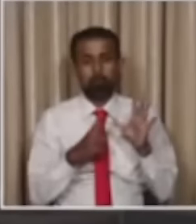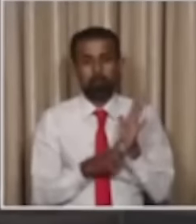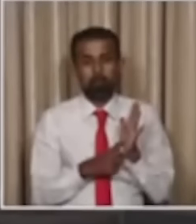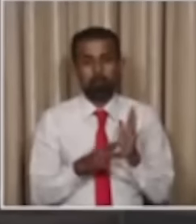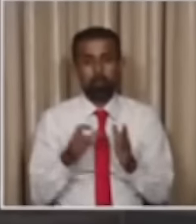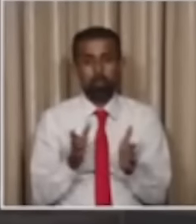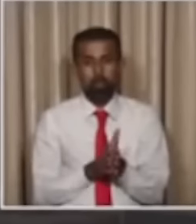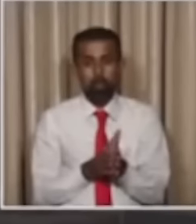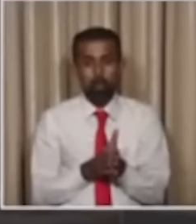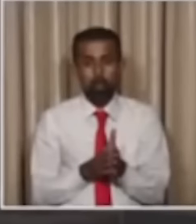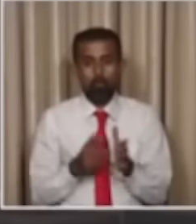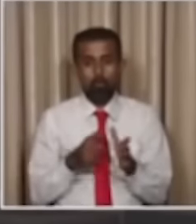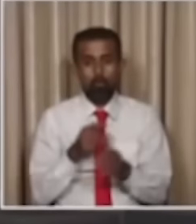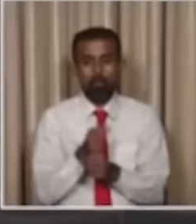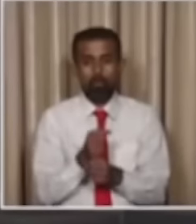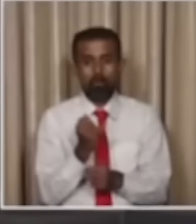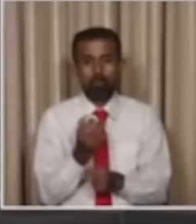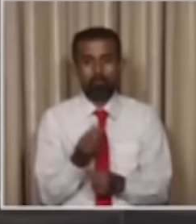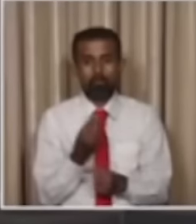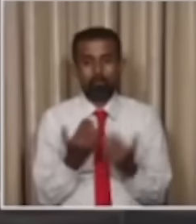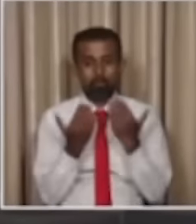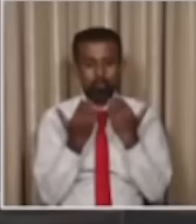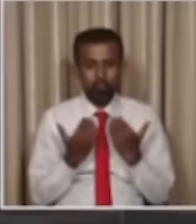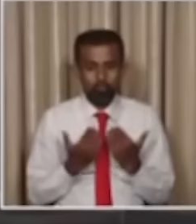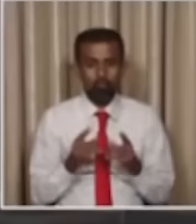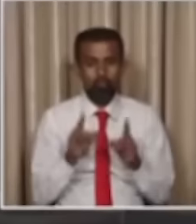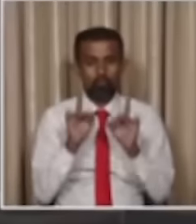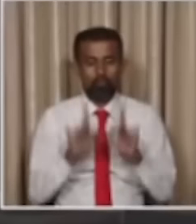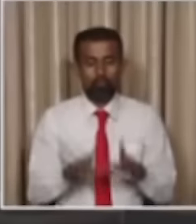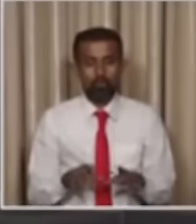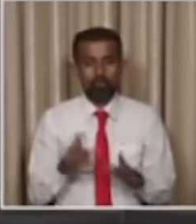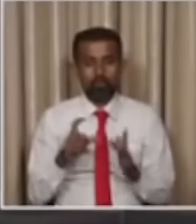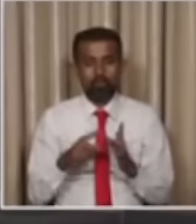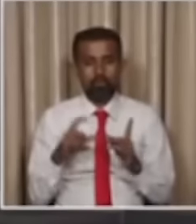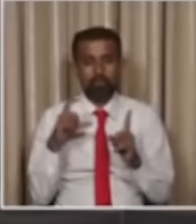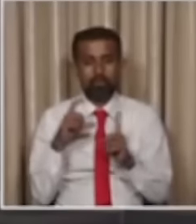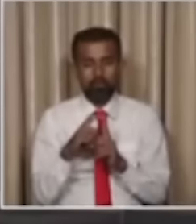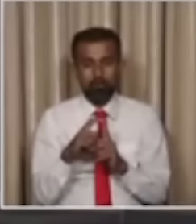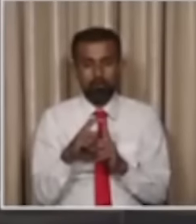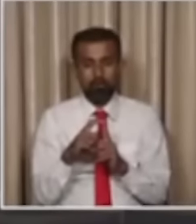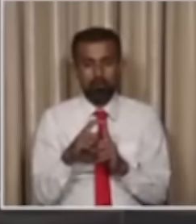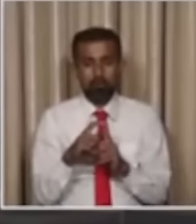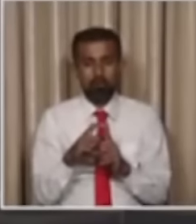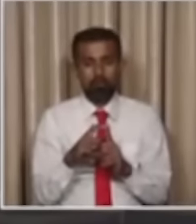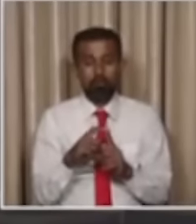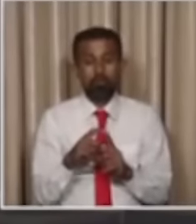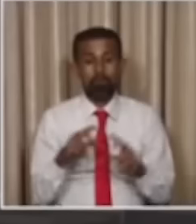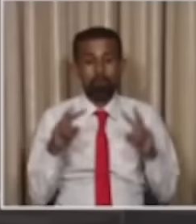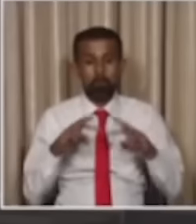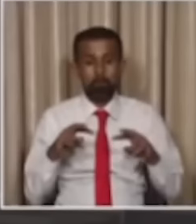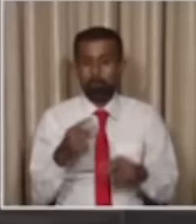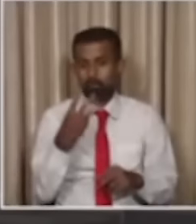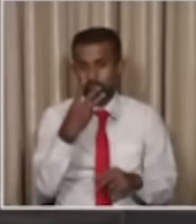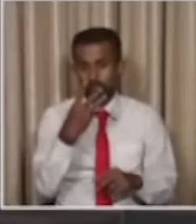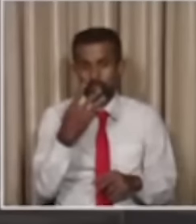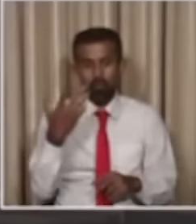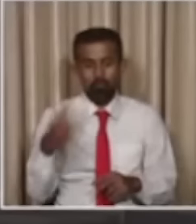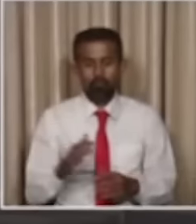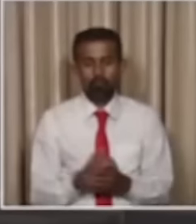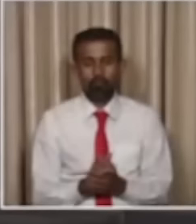මත නීතිපති විසින් ලබා දී ඇති උපදෙස් අනුව අපරාධ පරීක්ෂණ අනුව අපරාධ විමර්ශන 3ක් සිදු කර